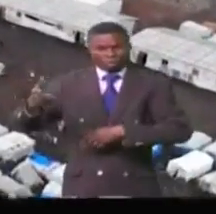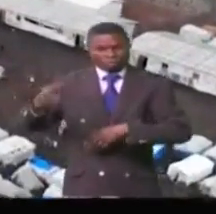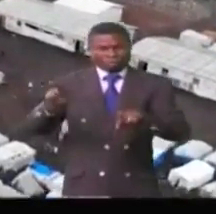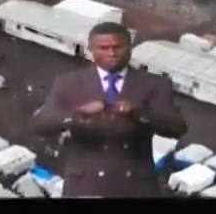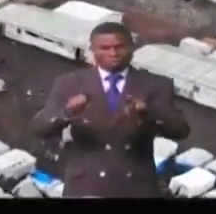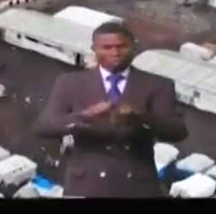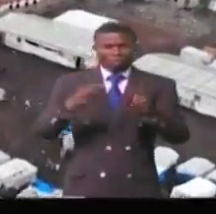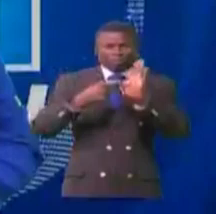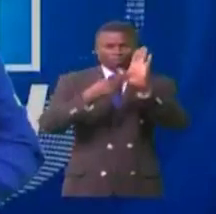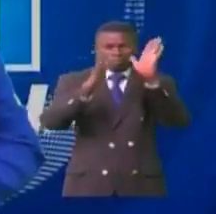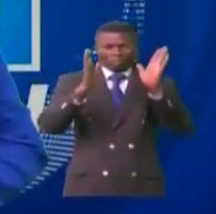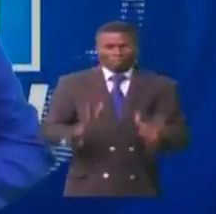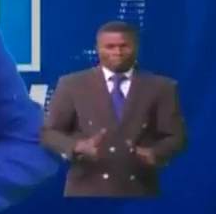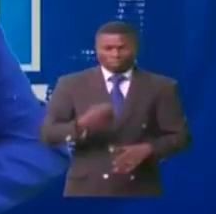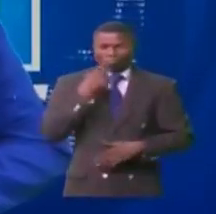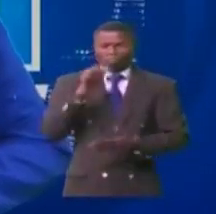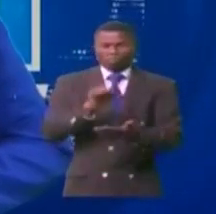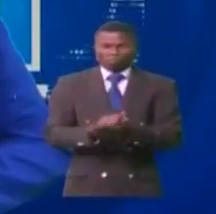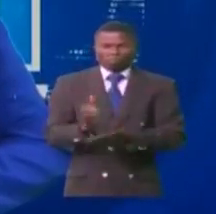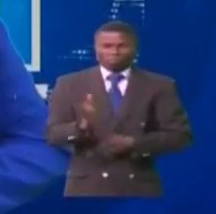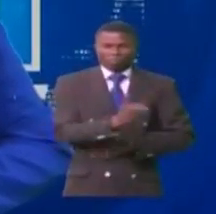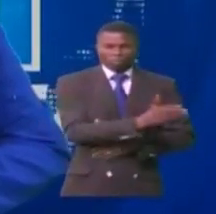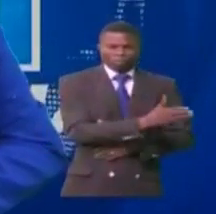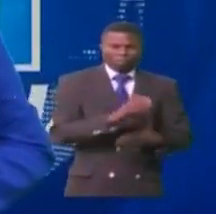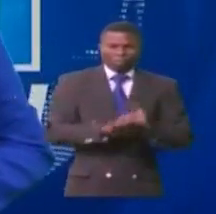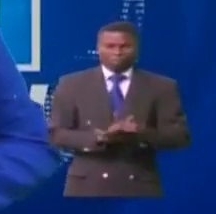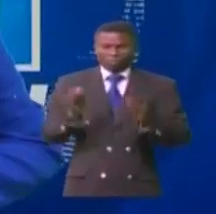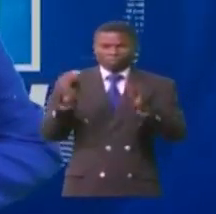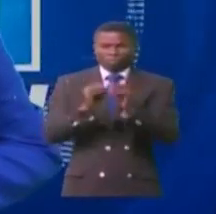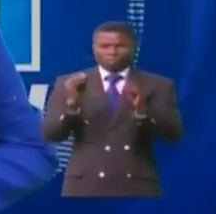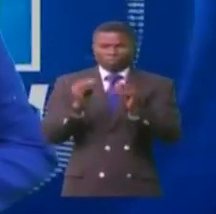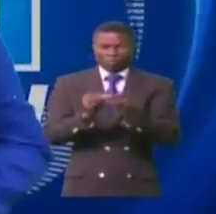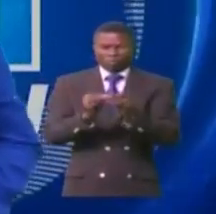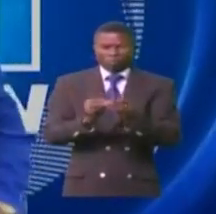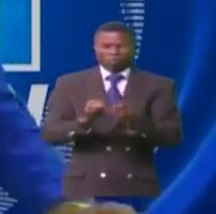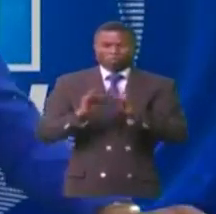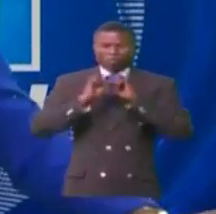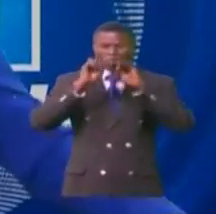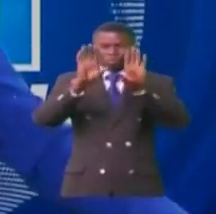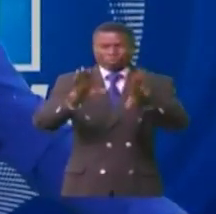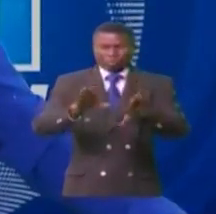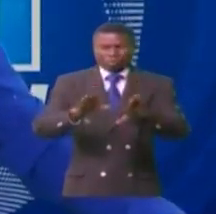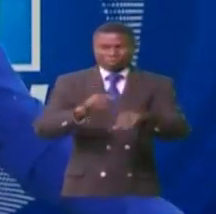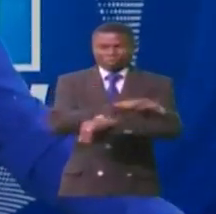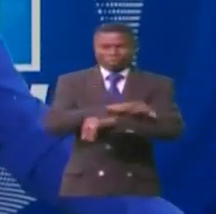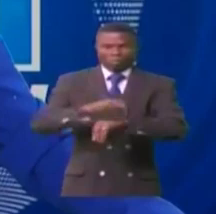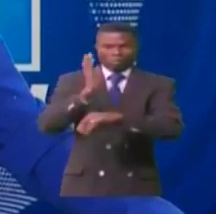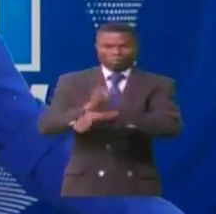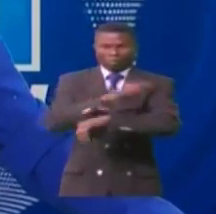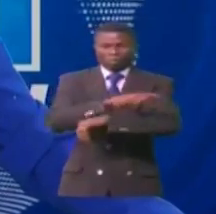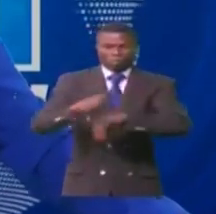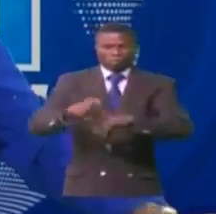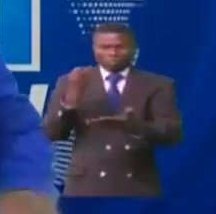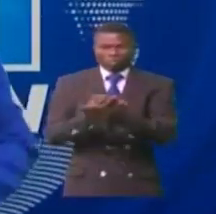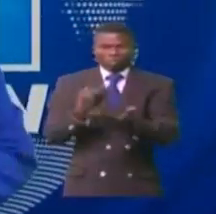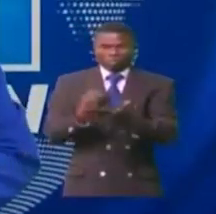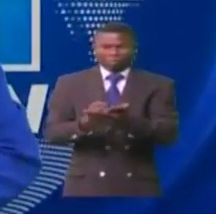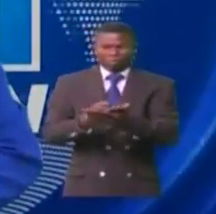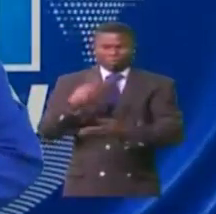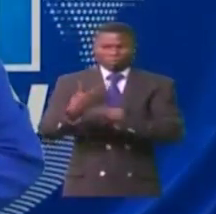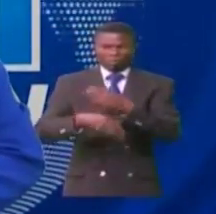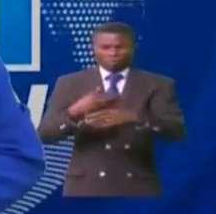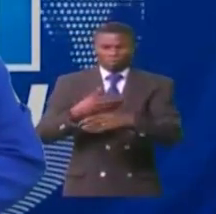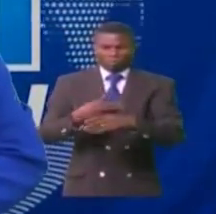leurs représentants. Et puis la réunion inaugurale du conseil d'administration du fonds d'ajustement de